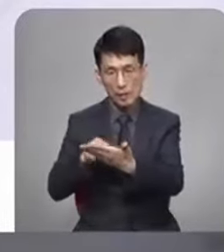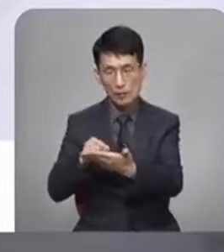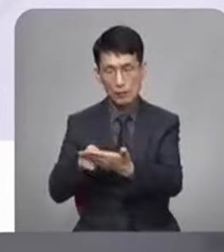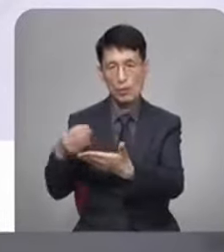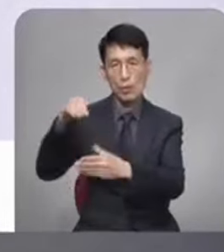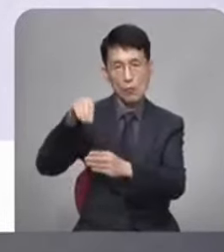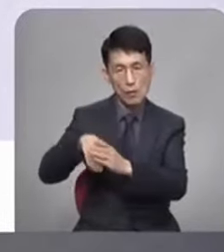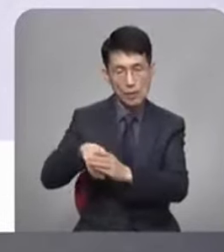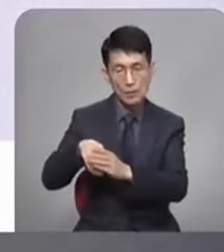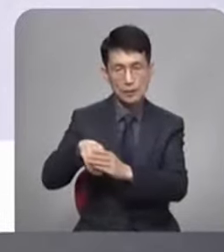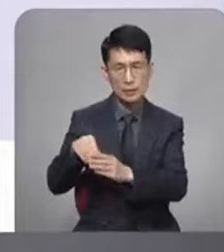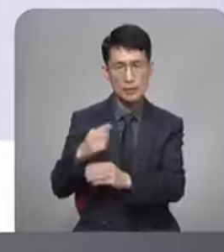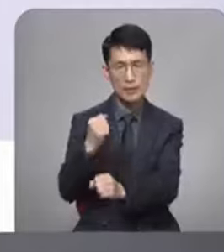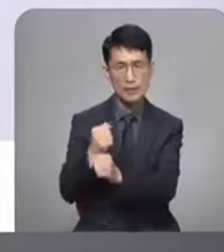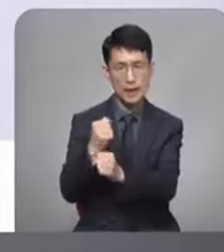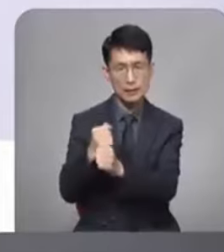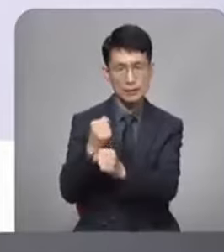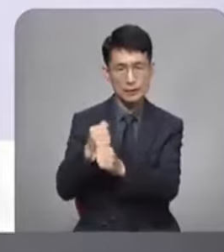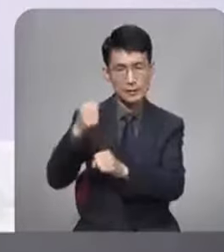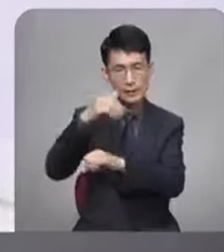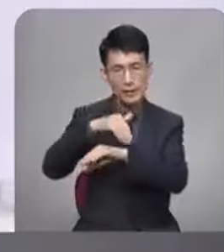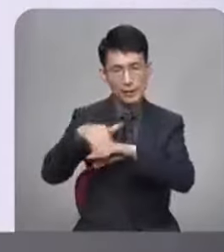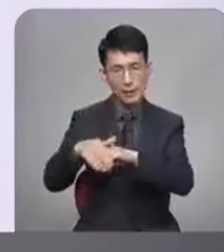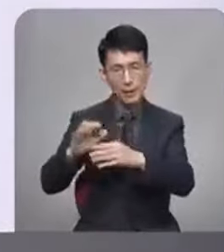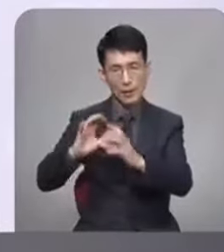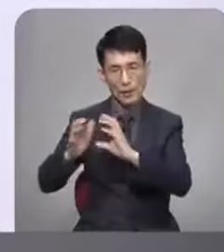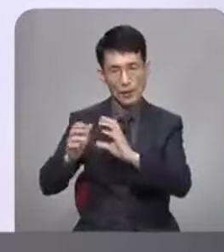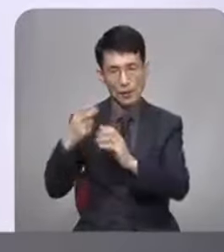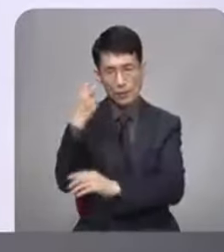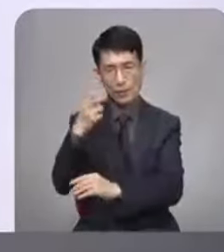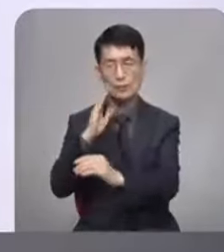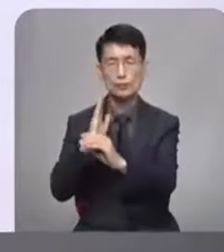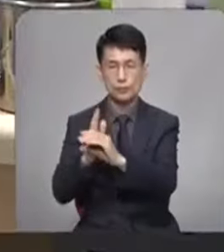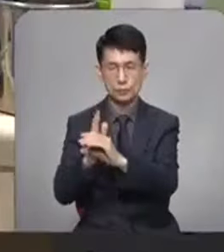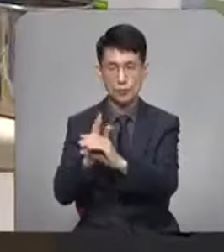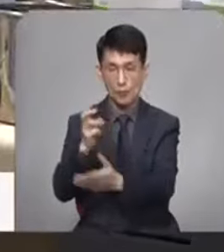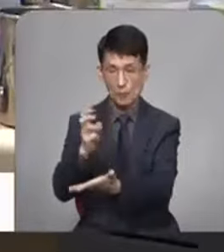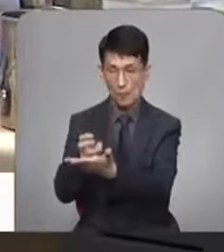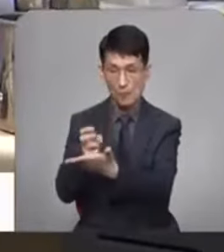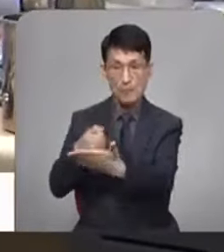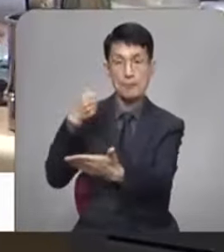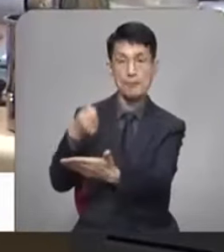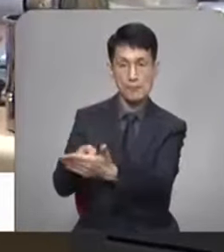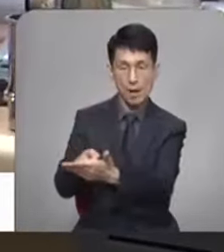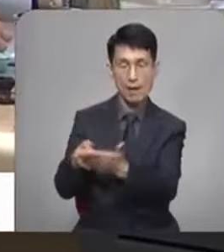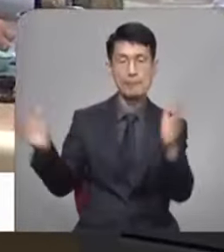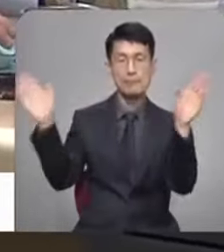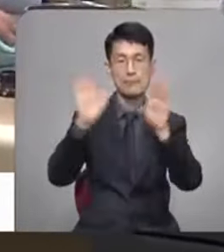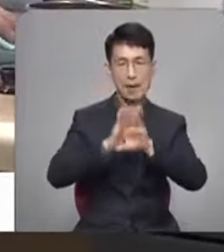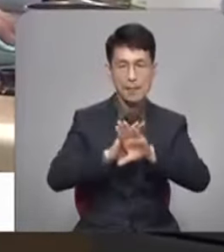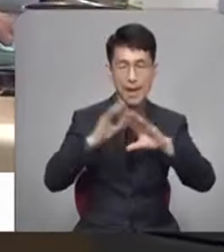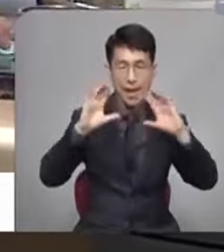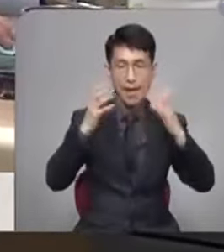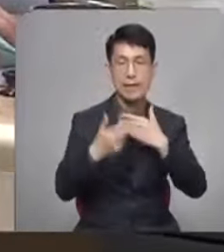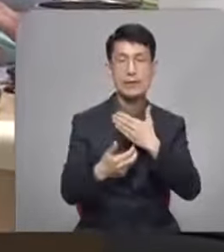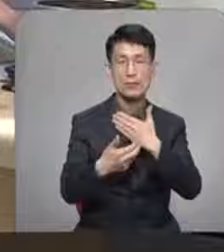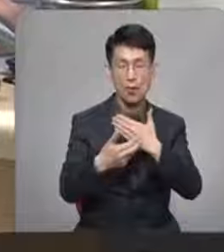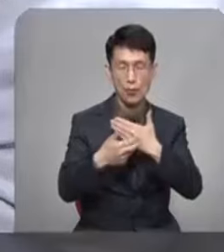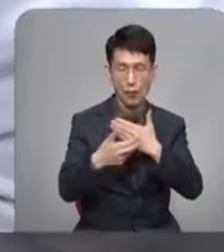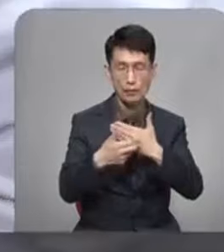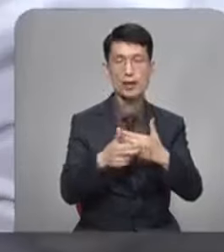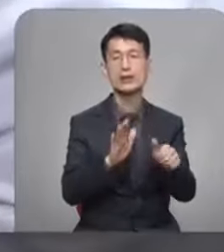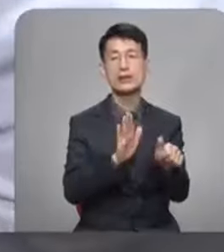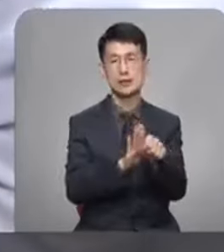내용의 조례 제정을 검토 중입니다 강릉 시도 조례가 만들어지면 심야 어린이 병원 지정을 적극적으로